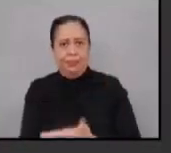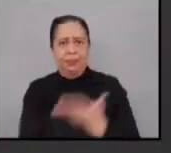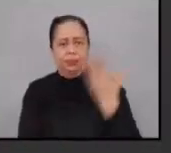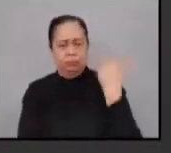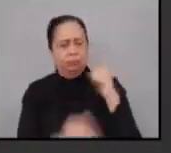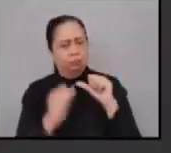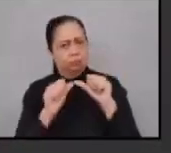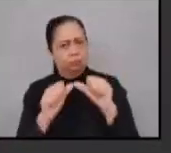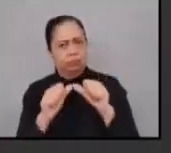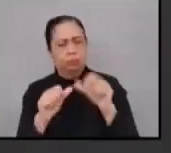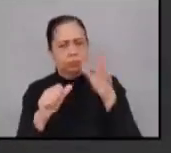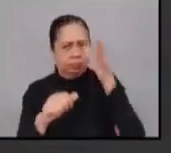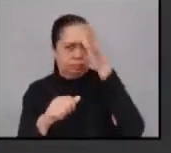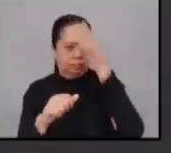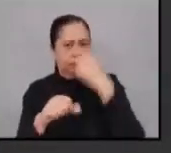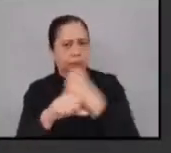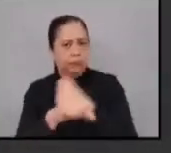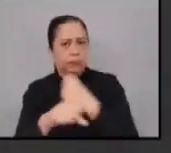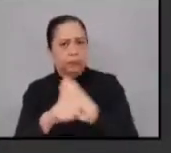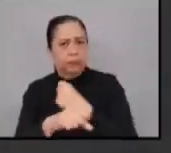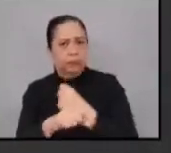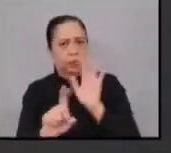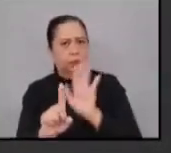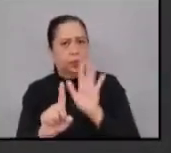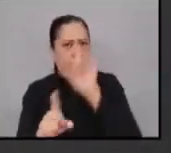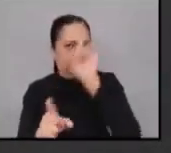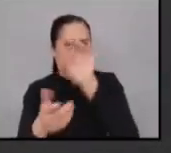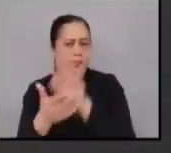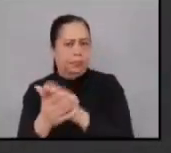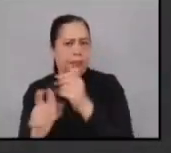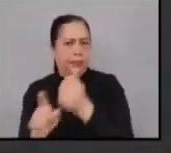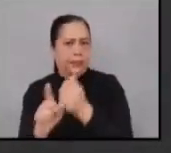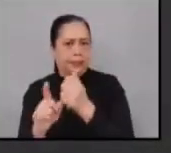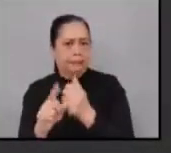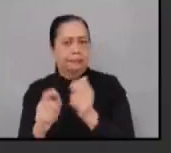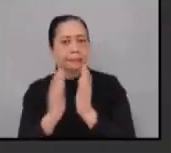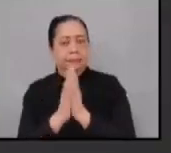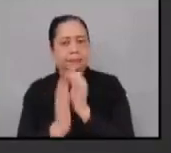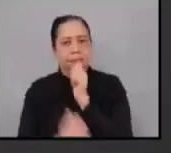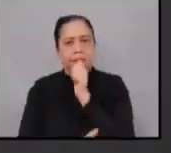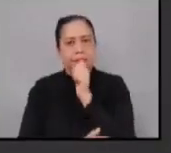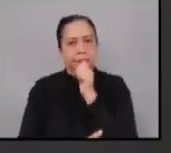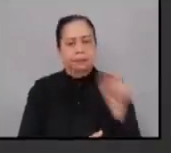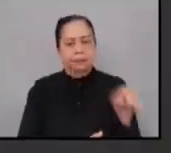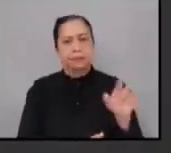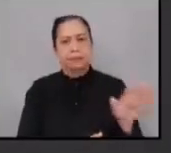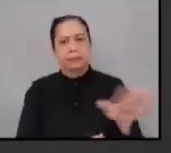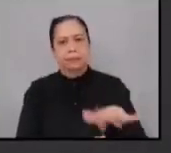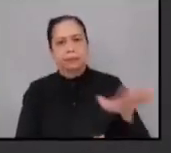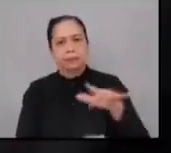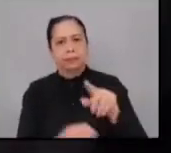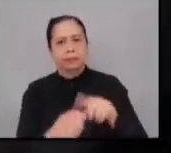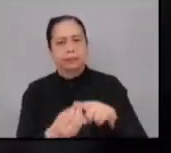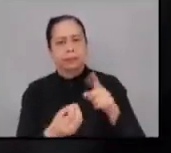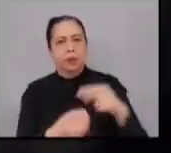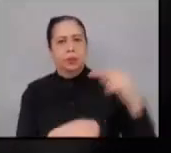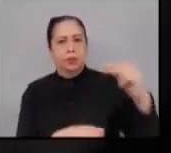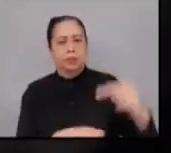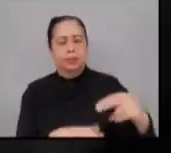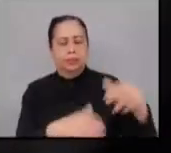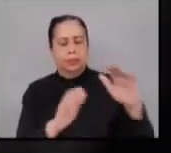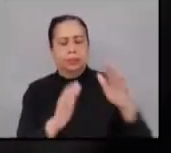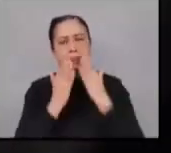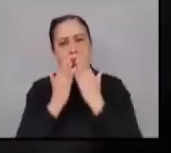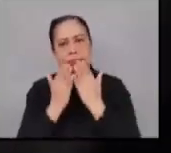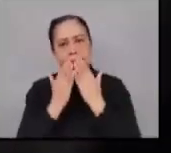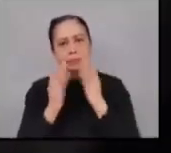ama na ipaglaban ang kanyang paniniwala. Humingi ng privacy ang pamilya ni Javier hinggil sa burol ni Danny. Nagpasalamat pa rin ang pamilya